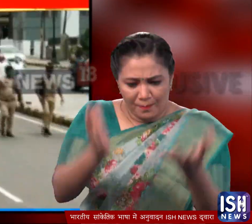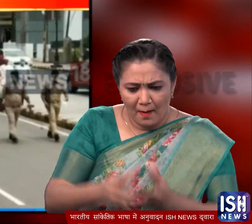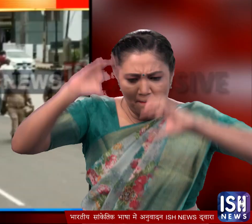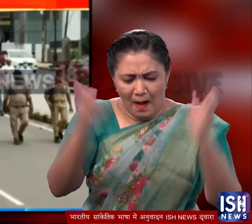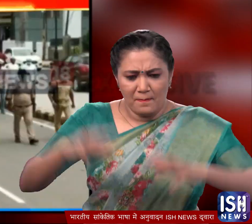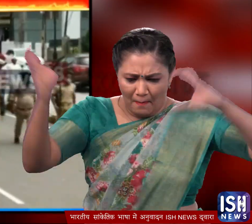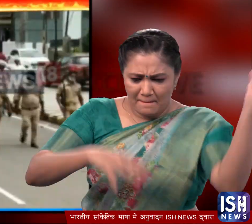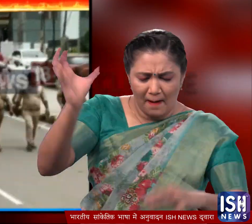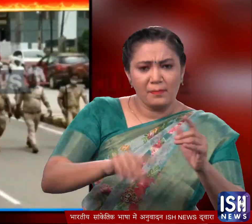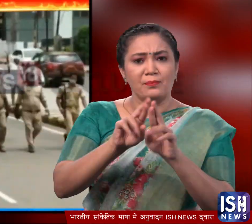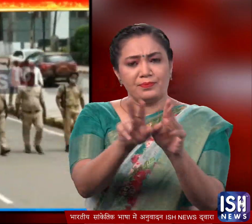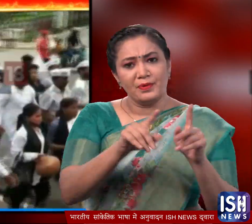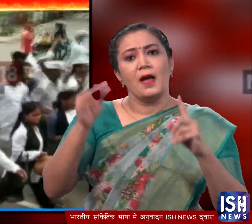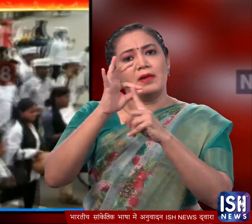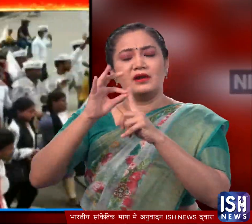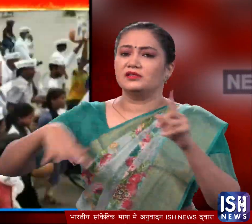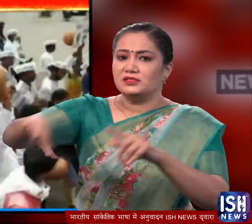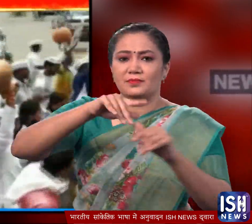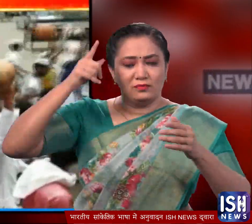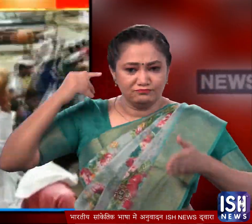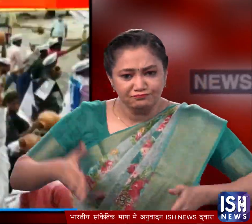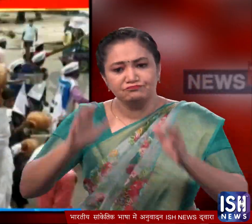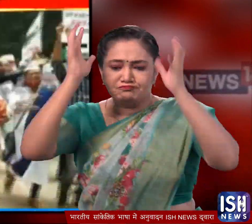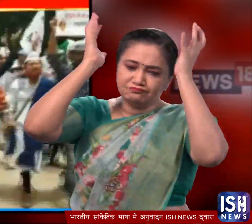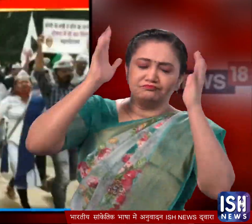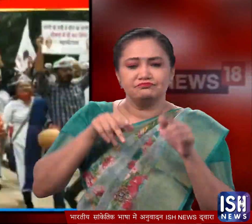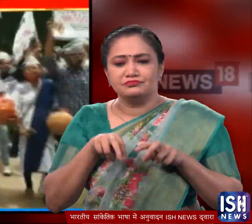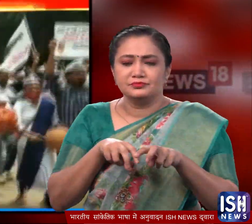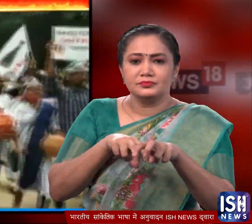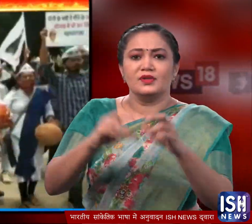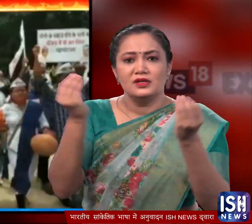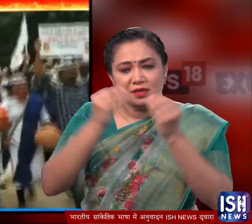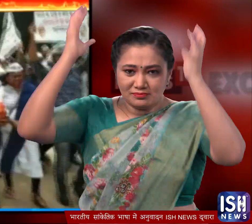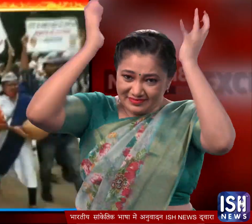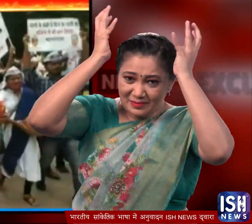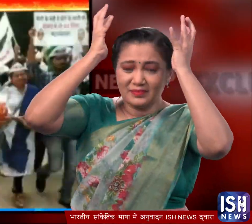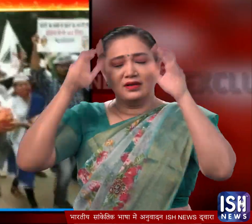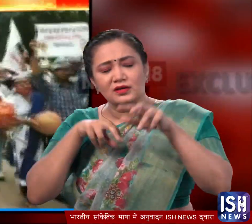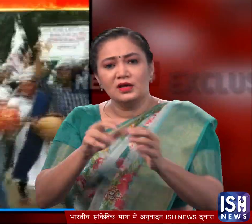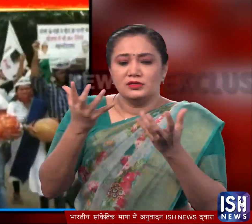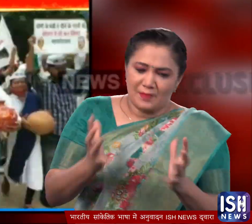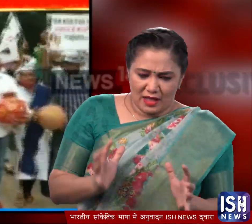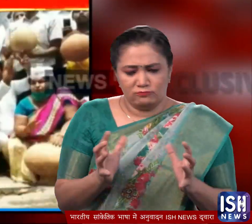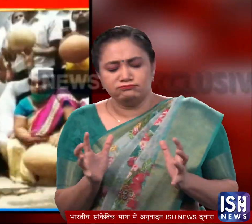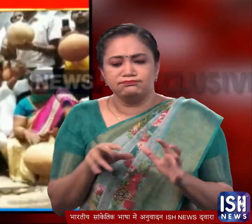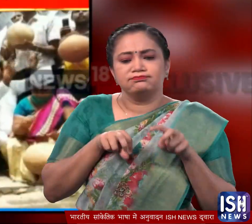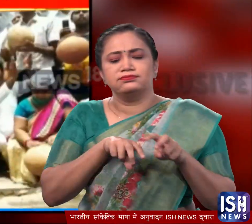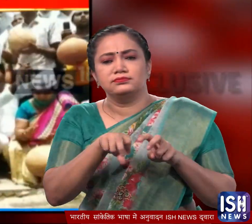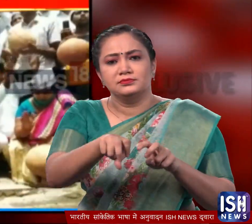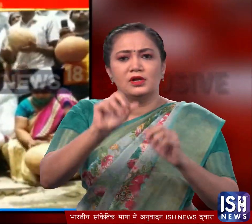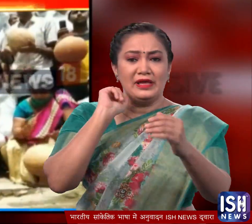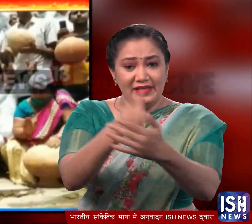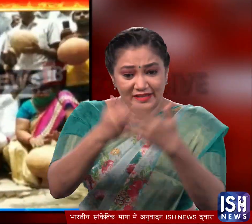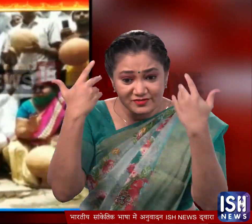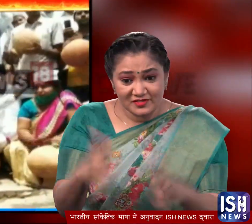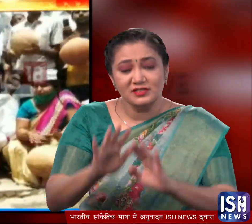फोड़े। प्रयागराज में भी उन्होंने यही किया। वो सड़क पर मटके लेकर निकल पड़े। कुछ कार्यकर्ताओं ने उन्हें सर पर रखा तो कुछ हाथ में लेकर बढ़े और अपनी